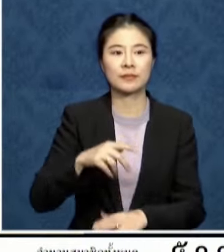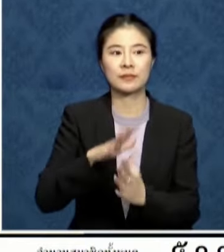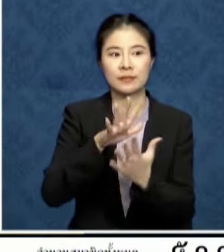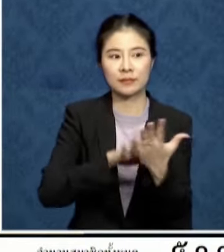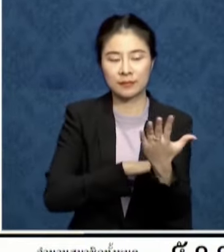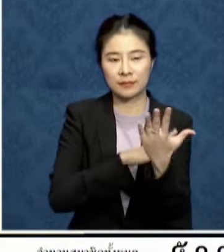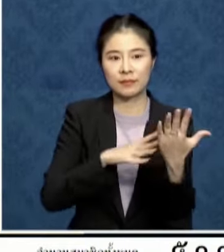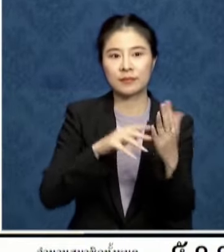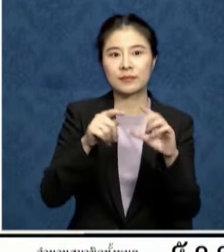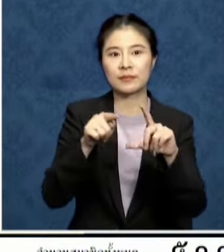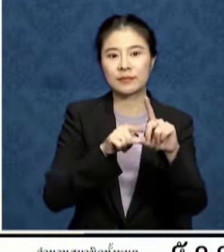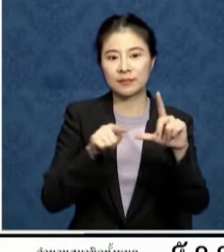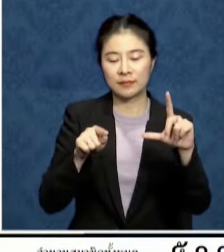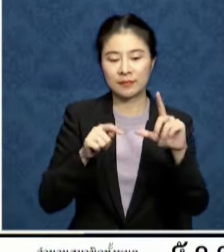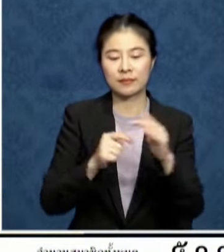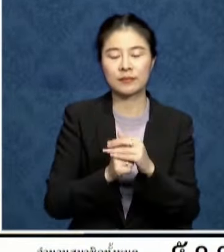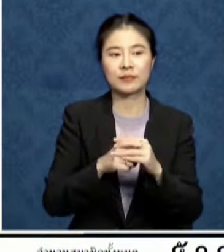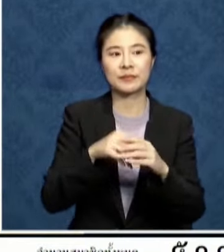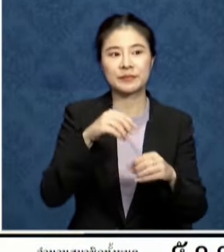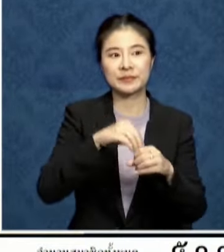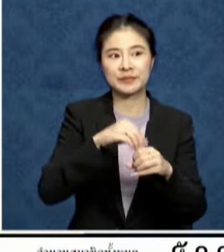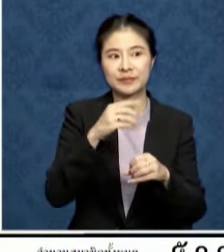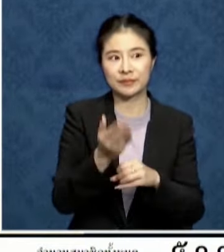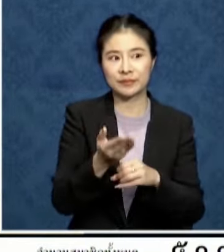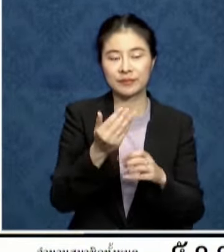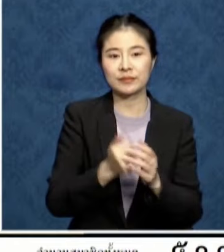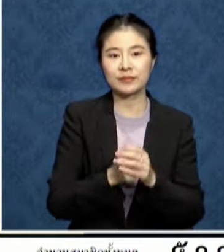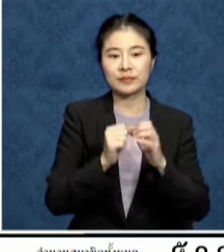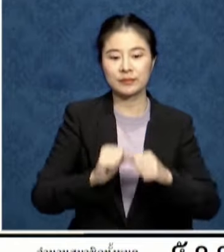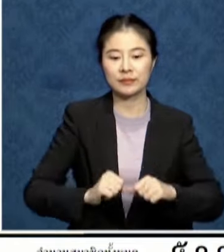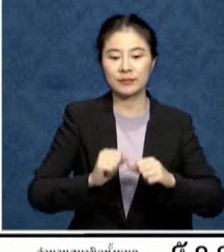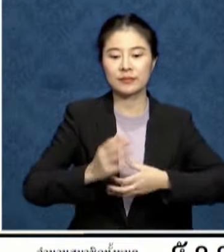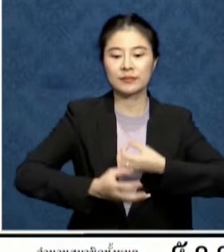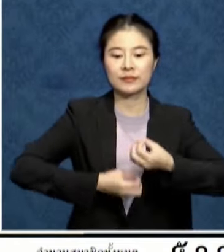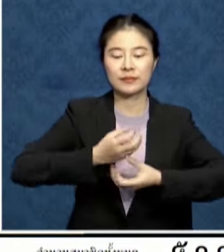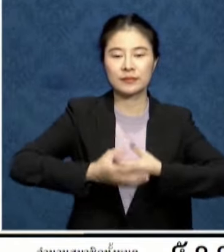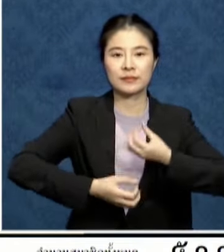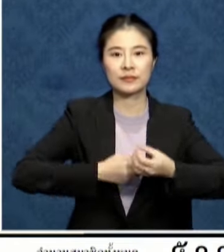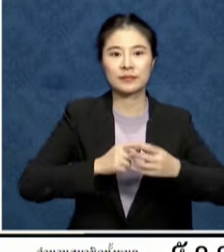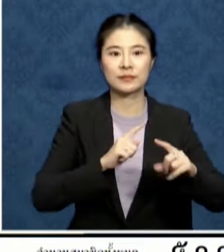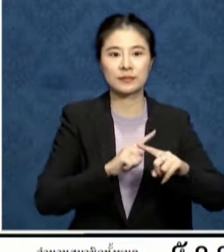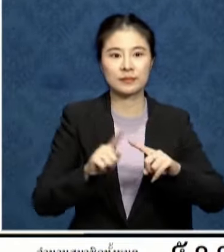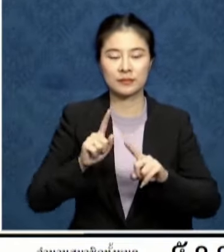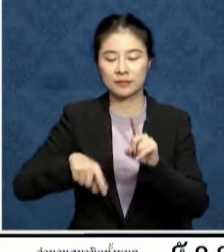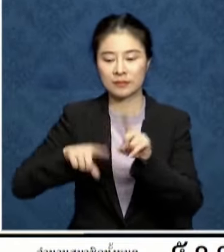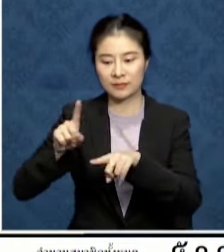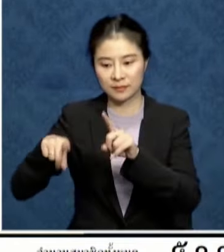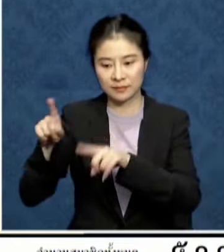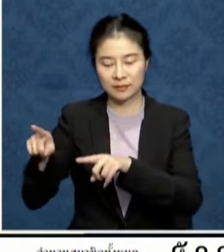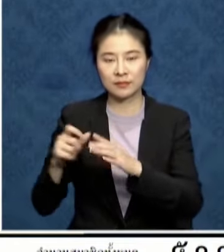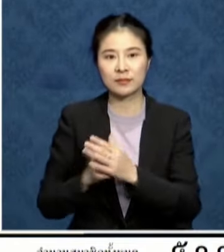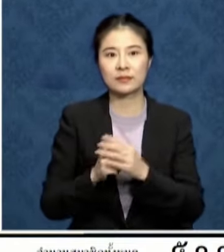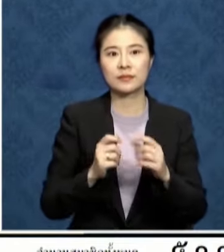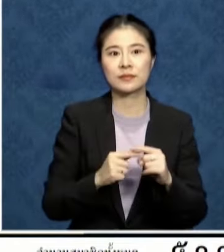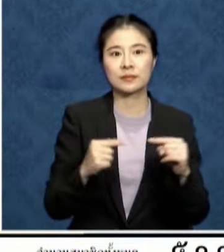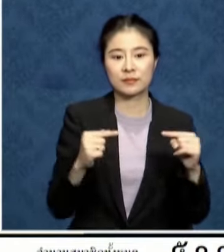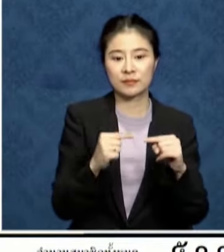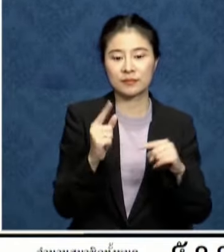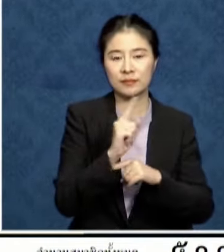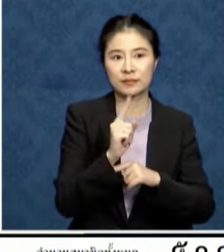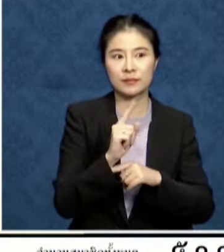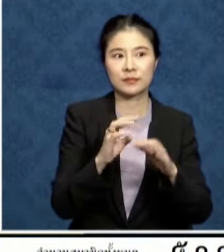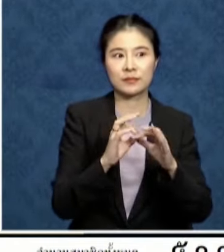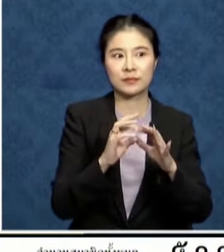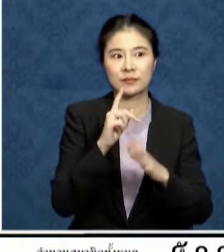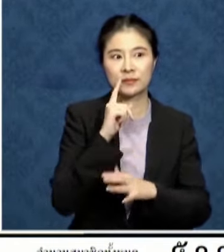ลแล้วไม่ปรากฏในร่างอื่นครับคือการพยายามจะทำให้ประชามตินั้นมีความหลากหลายมากขึ้นโดยการเปิดกว้างครับ ให้ประชามตินั้นสามารถมีค